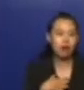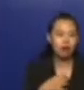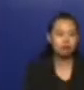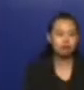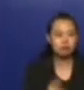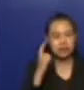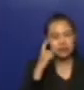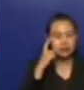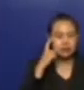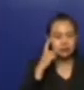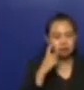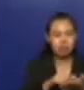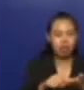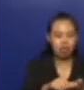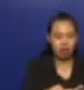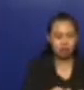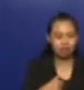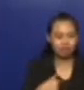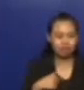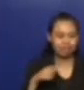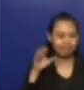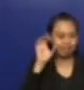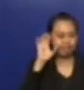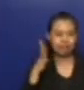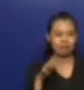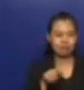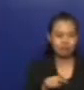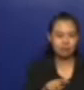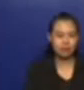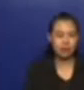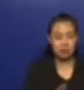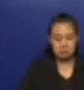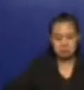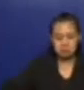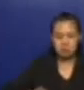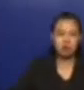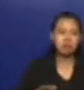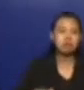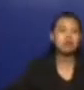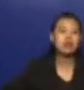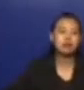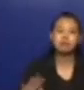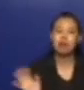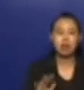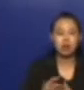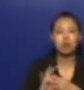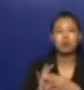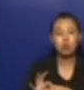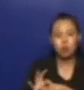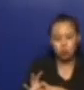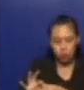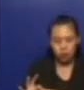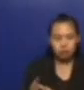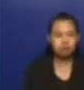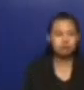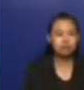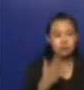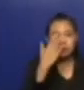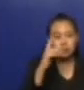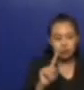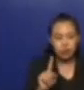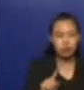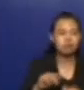แก้ผมไม่เชื่อแต่ผมไม่ได้ปลุกน้องๆแต่ผมเป็นห่วงน้องๆเป็นห่วงลูกหลานเพราะเด็ก